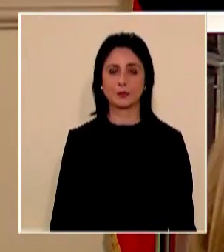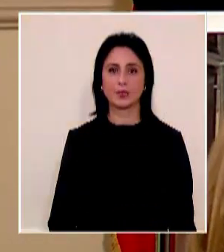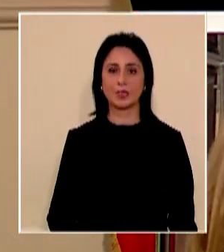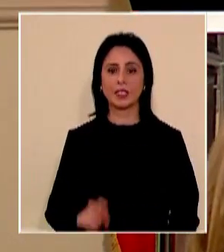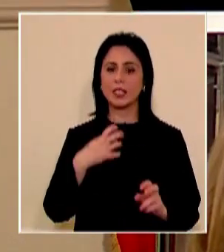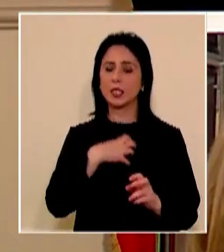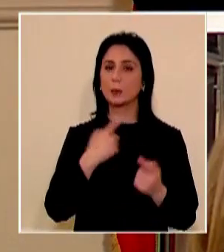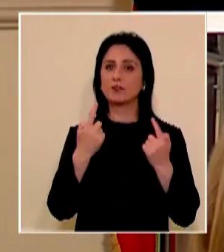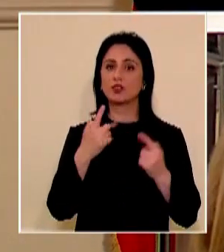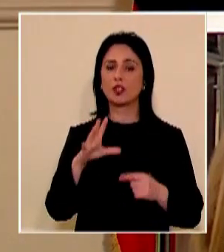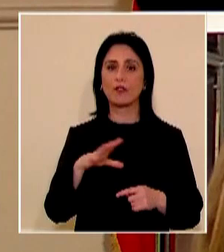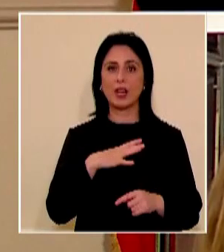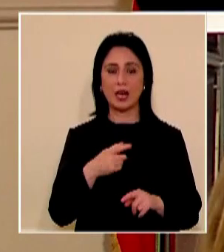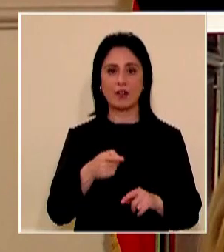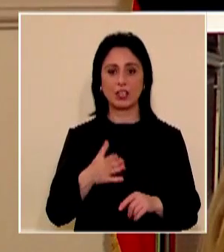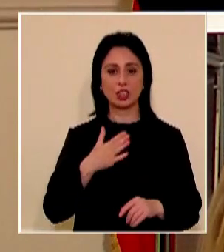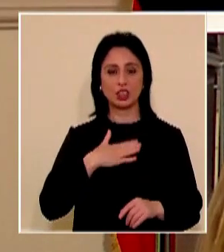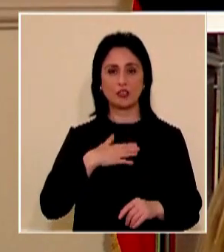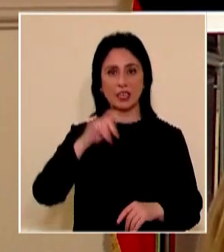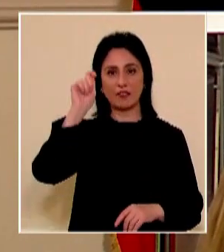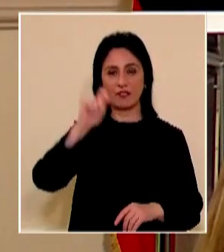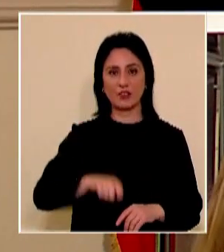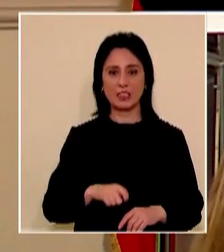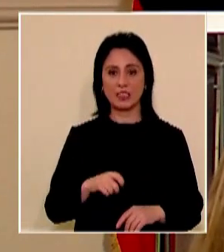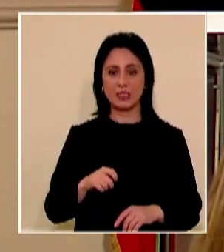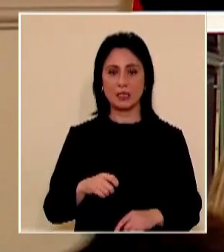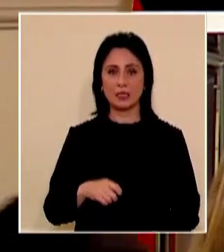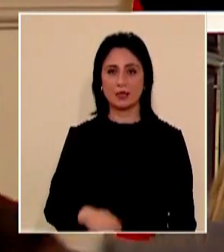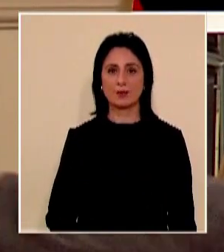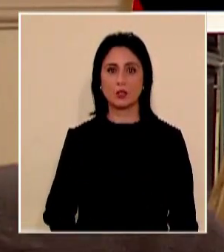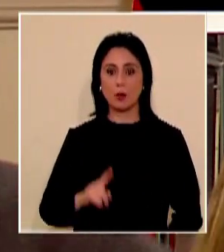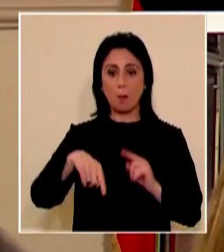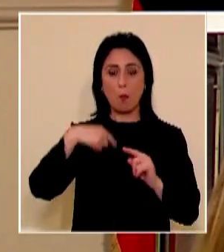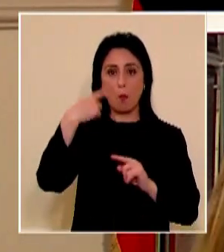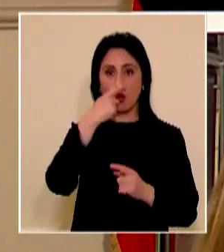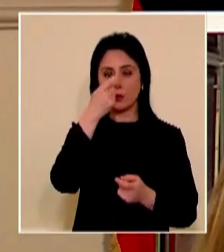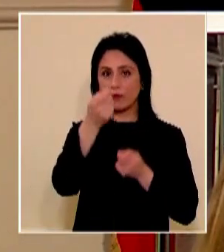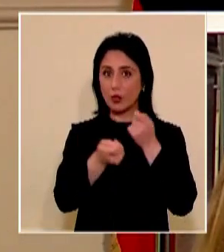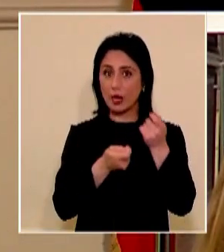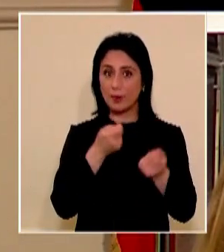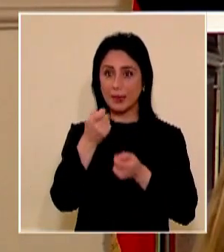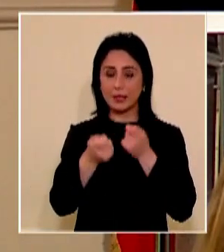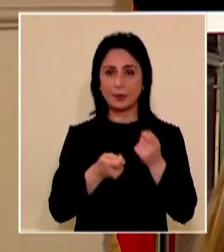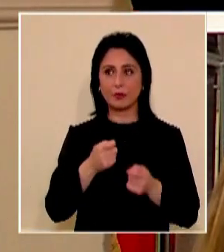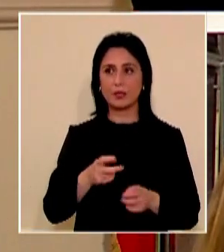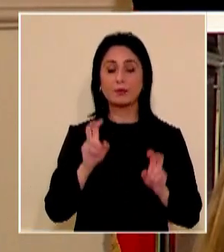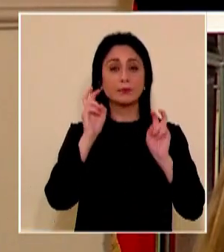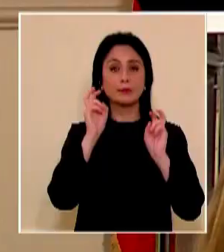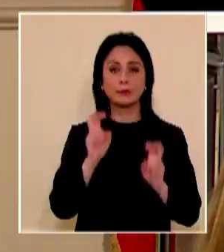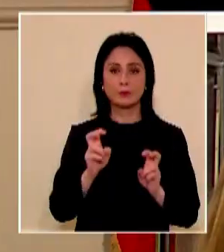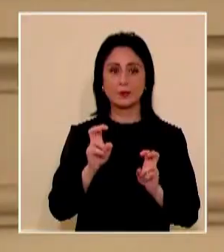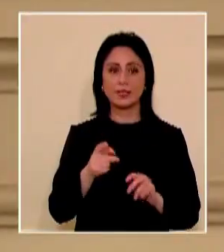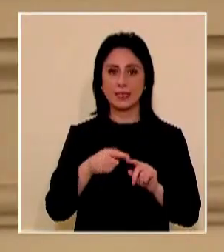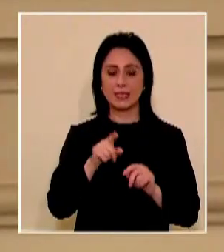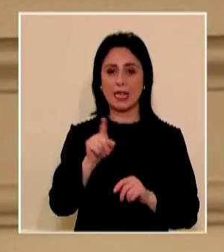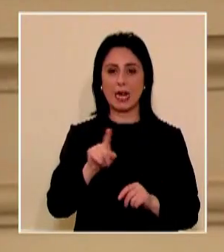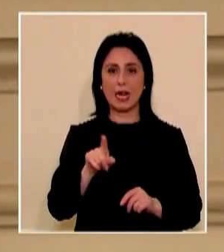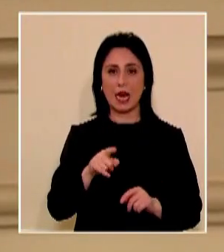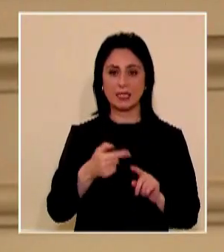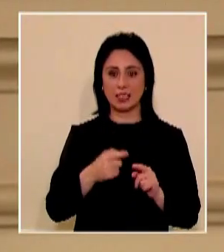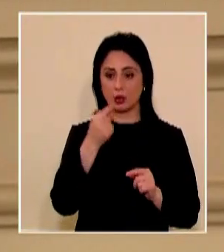elementy mojej wizyty tutaj w Tbilisi, w Gruzji, a mianowicie to, o czym przed momentem mówiła